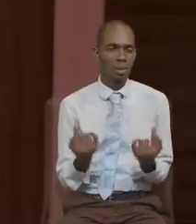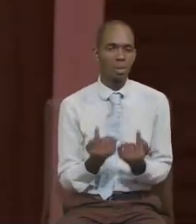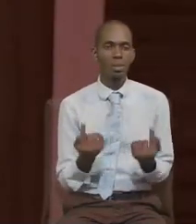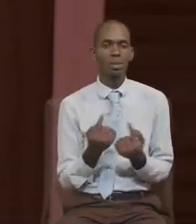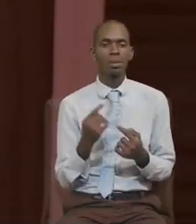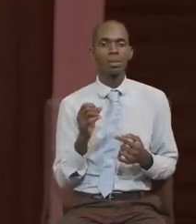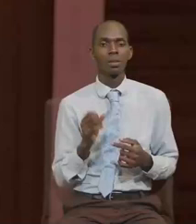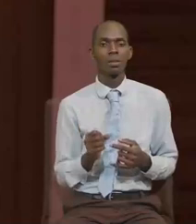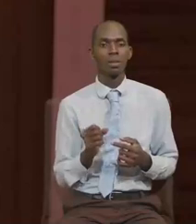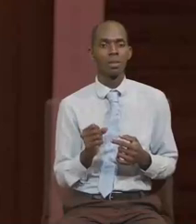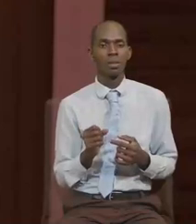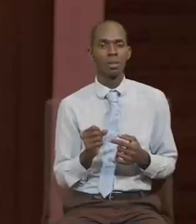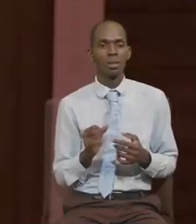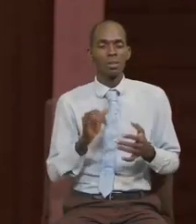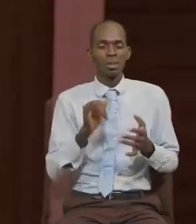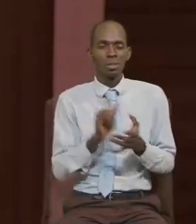transgresse la loi.